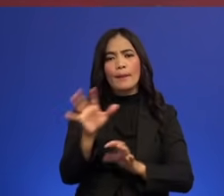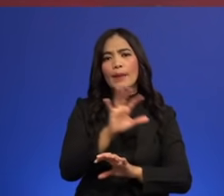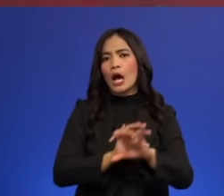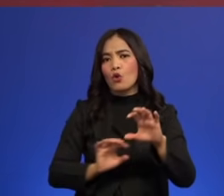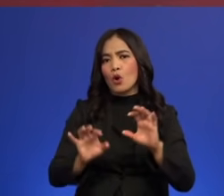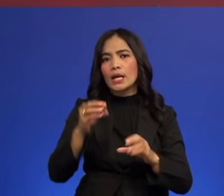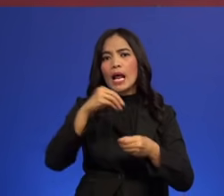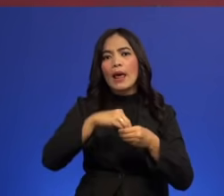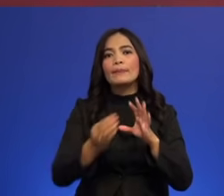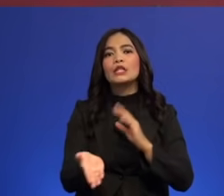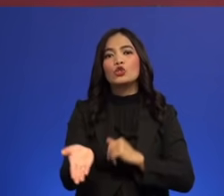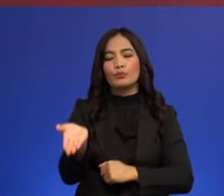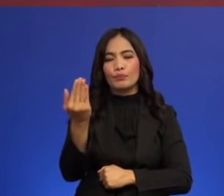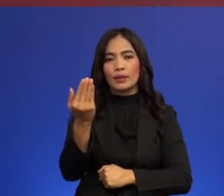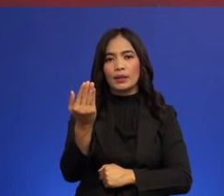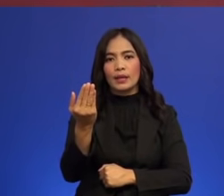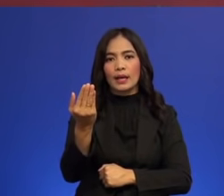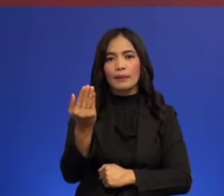perbuatan, saudaraku.